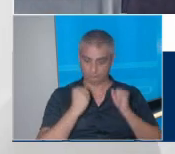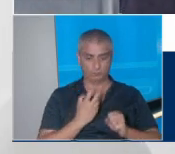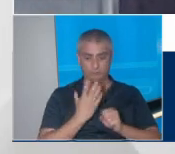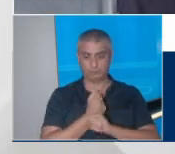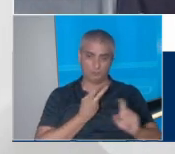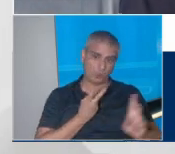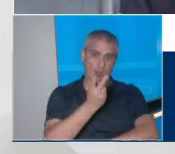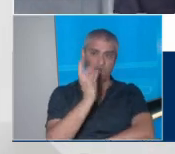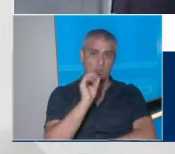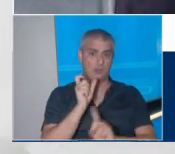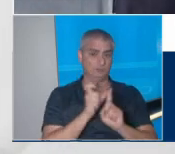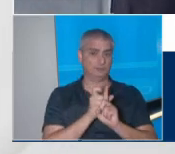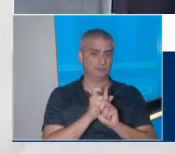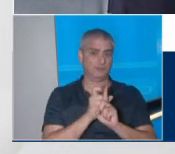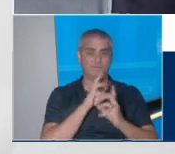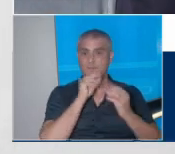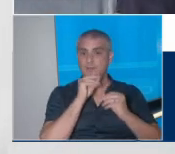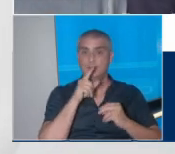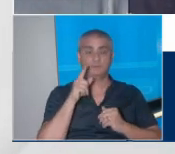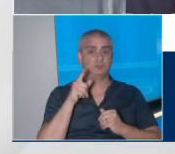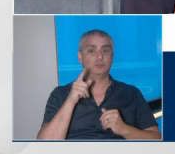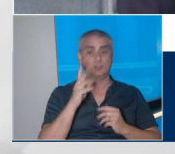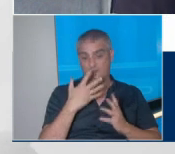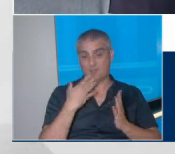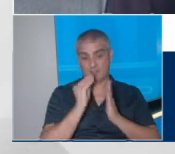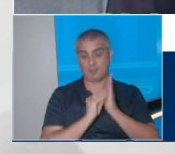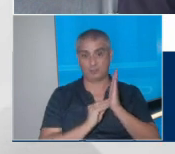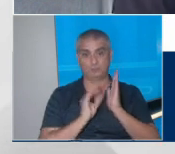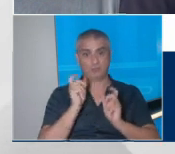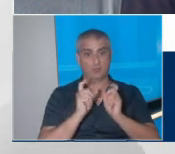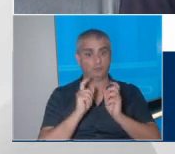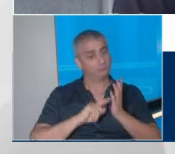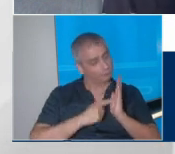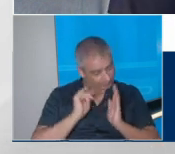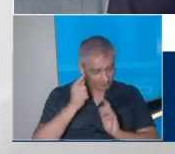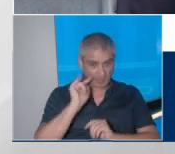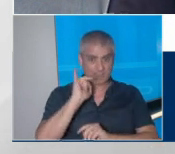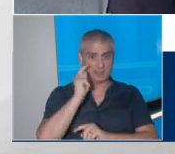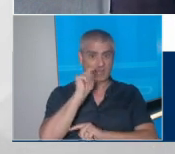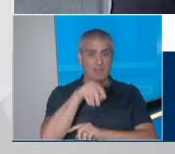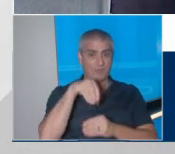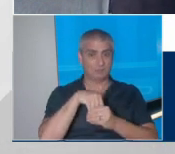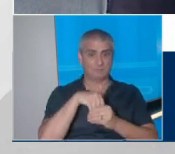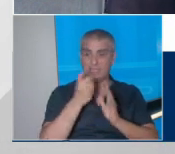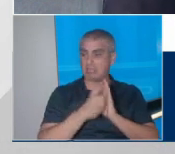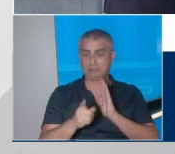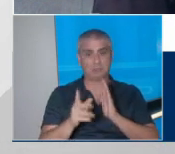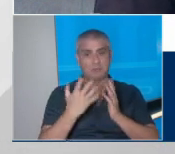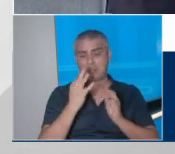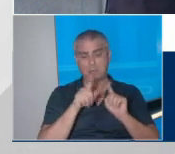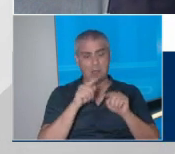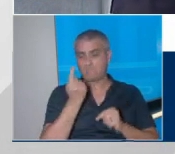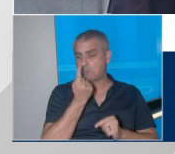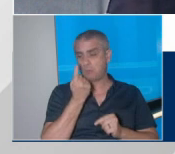שהם יעברו את אחוז החסימה, והם מדברים על כך שלפי אותם נתונים של אנשים שמתכוונים להגיע להצביע, שחסרים להם